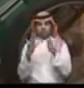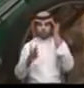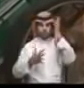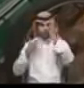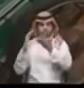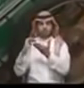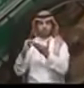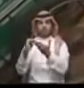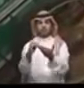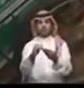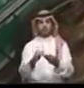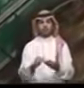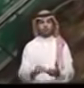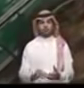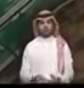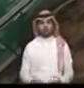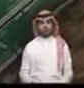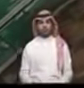هؤلاء النازحين.